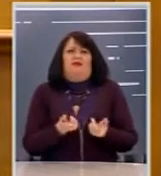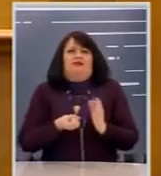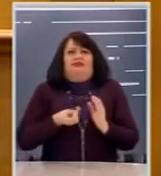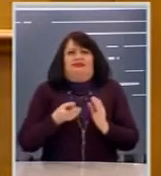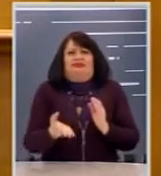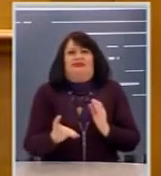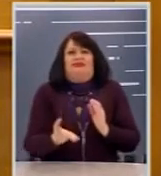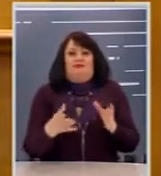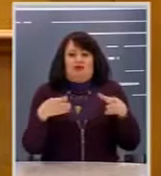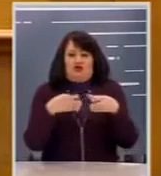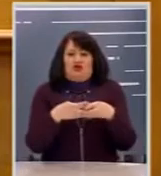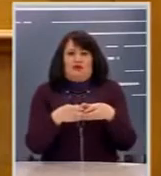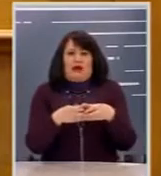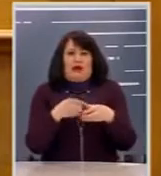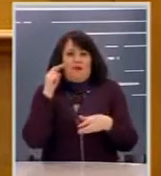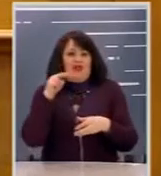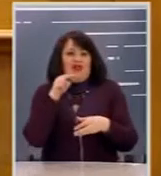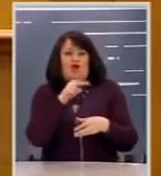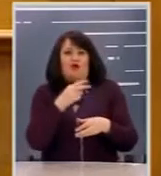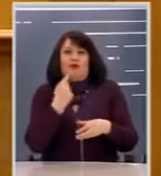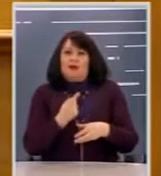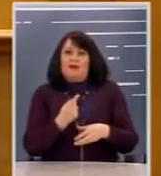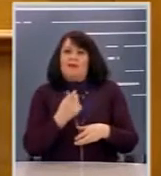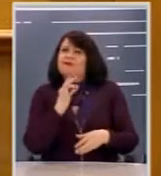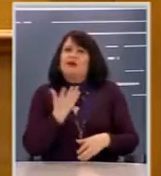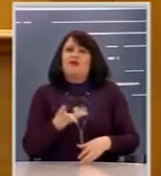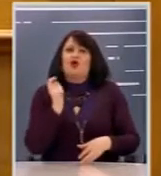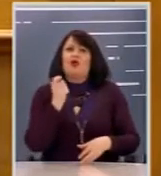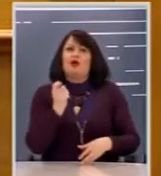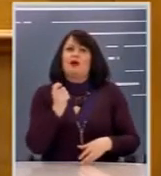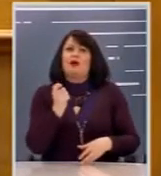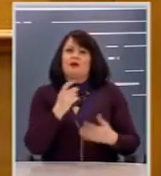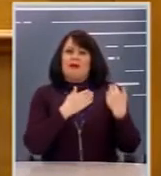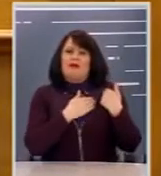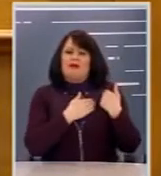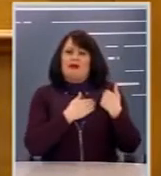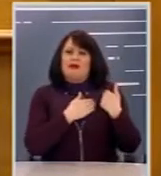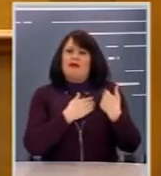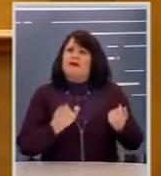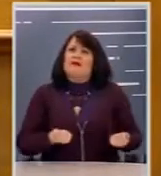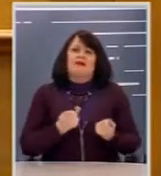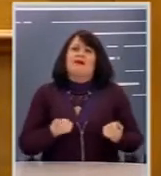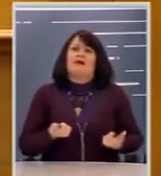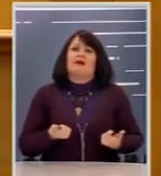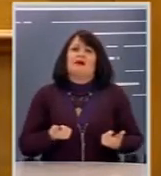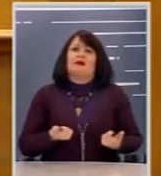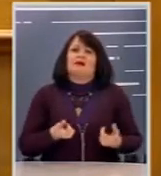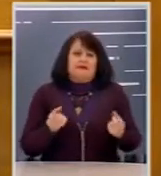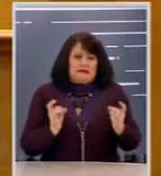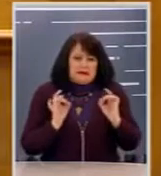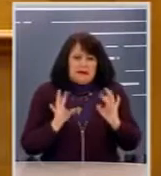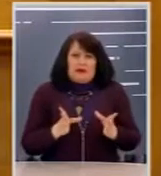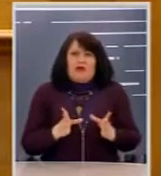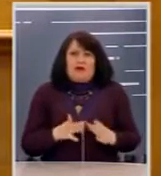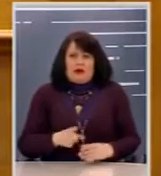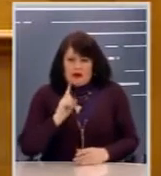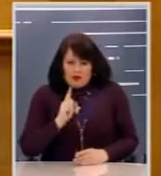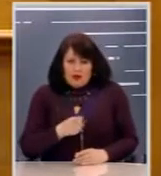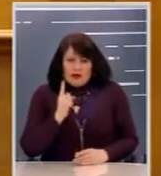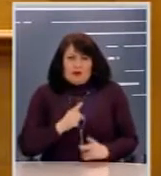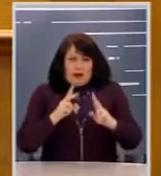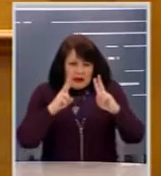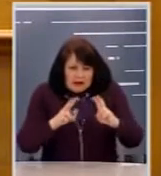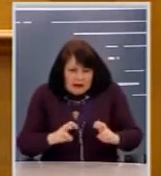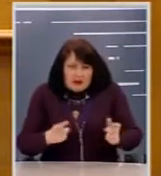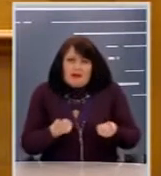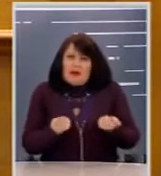άλλο. Γιατί οι υπεύθυνες πολιτικές δυνάμεις δεν έκαναν κάτι για να δούνε τι συνέβαινε